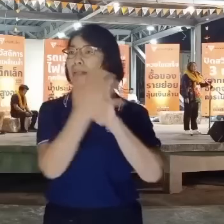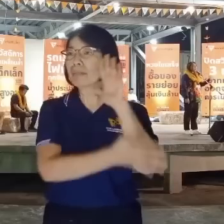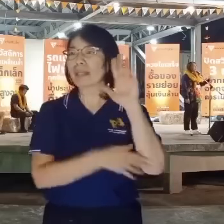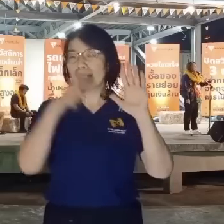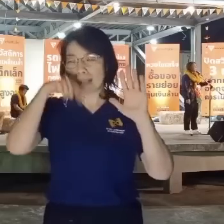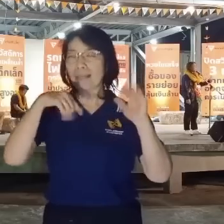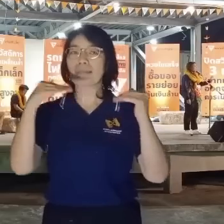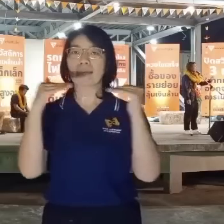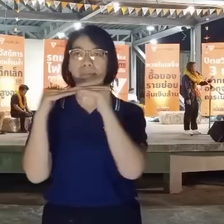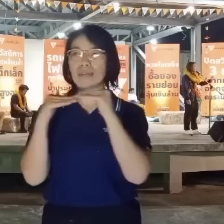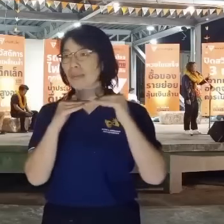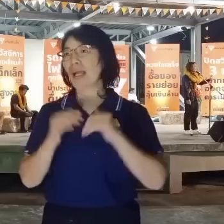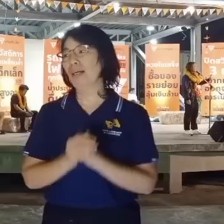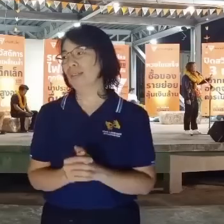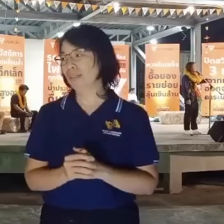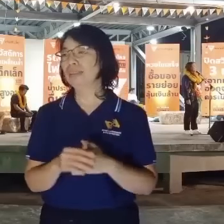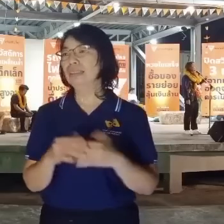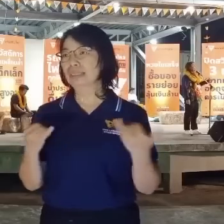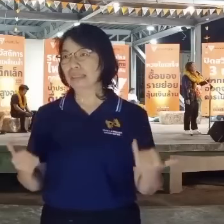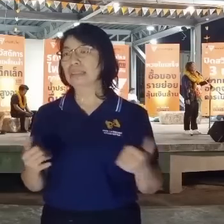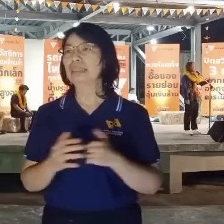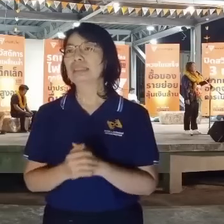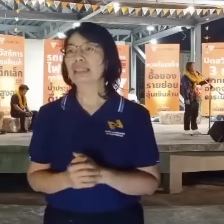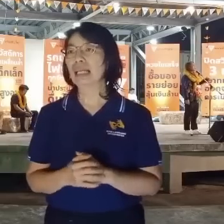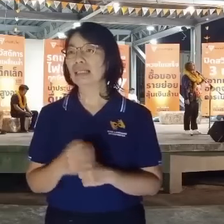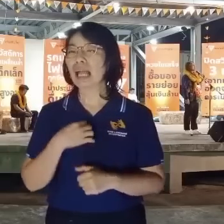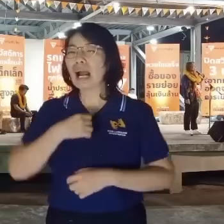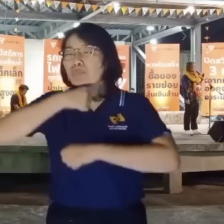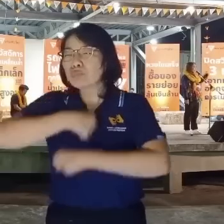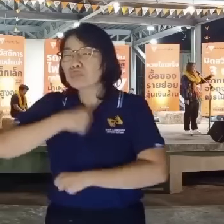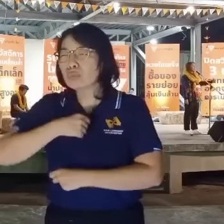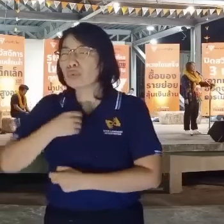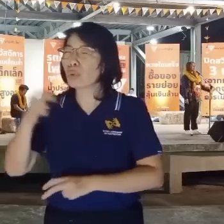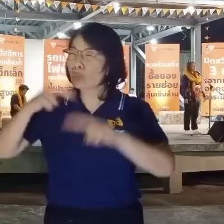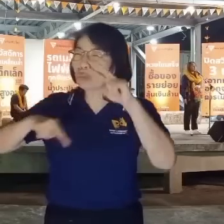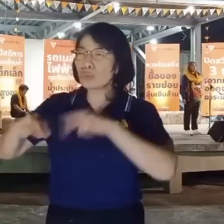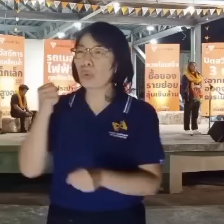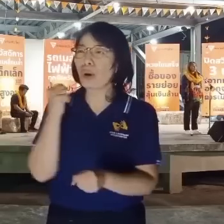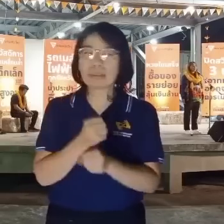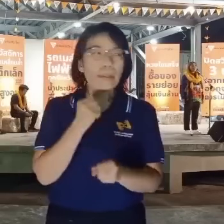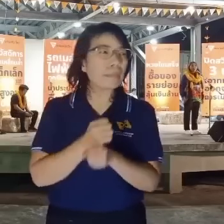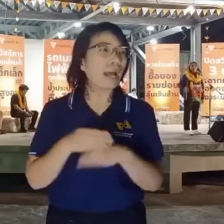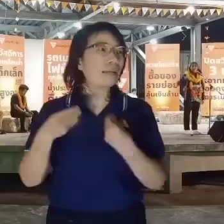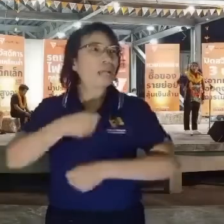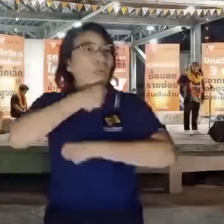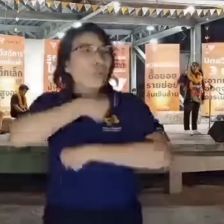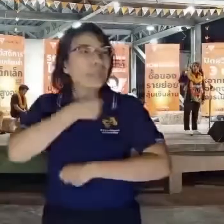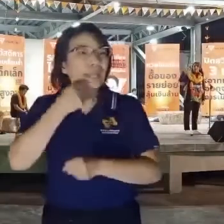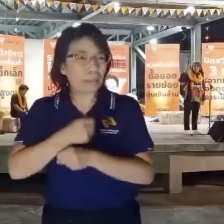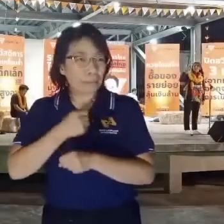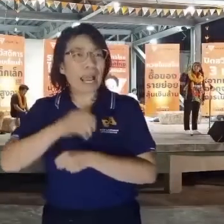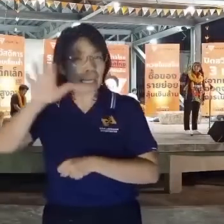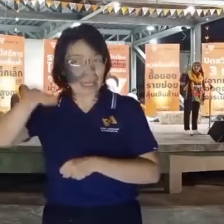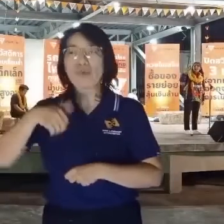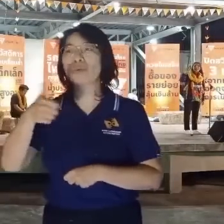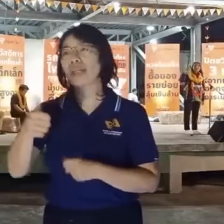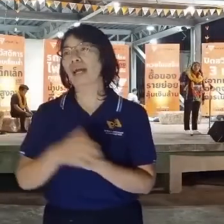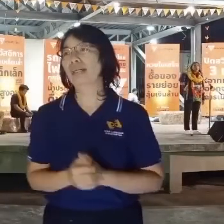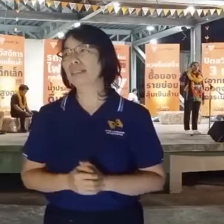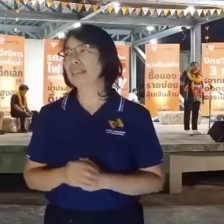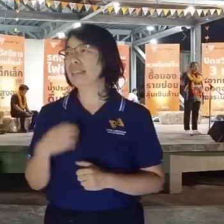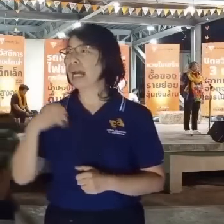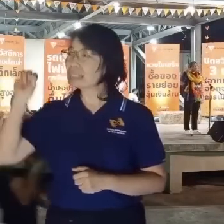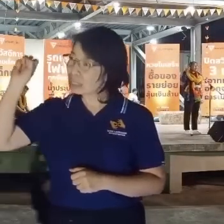สดิการสำหรับผู้สูงอายุที่จะต้องมีผู้ดูแลผู้สูงอายุเราสามารถสร้างงานจากตรงนั้นได้เรามีนโยบายสวัสดิการ